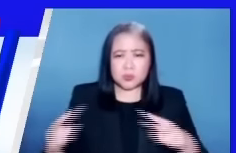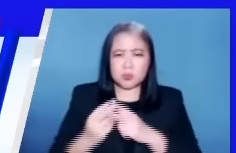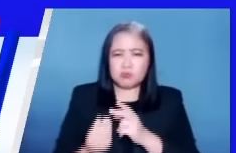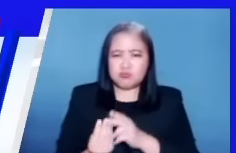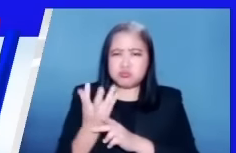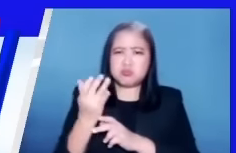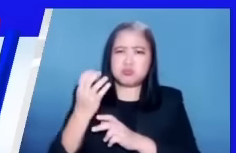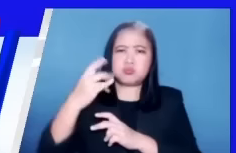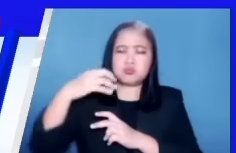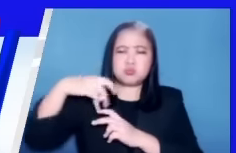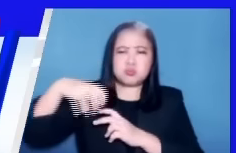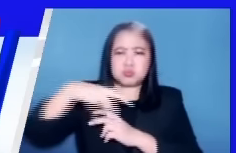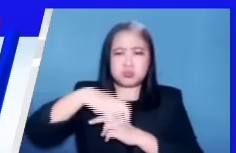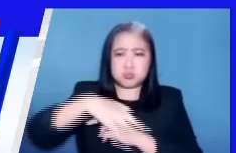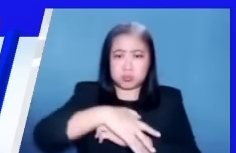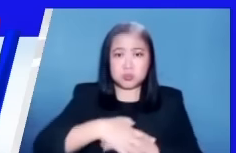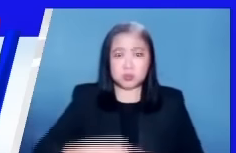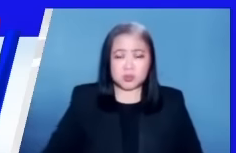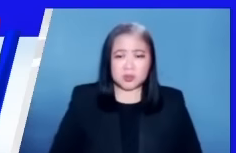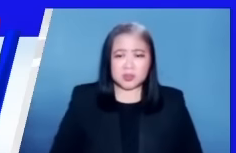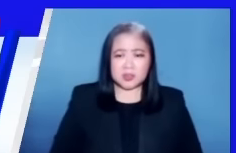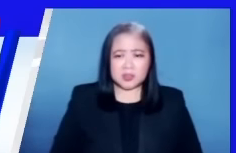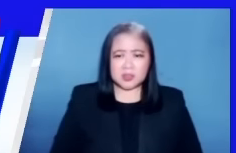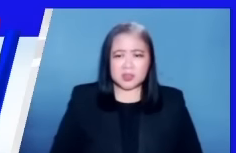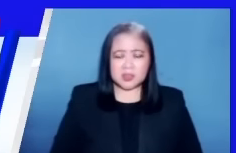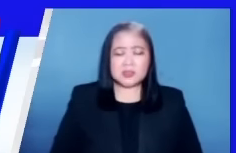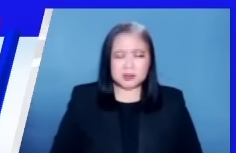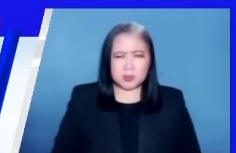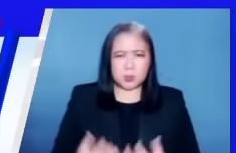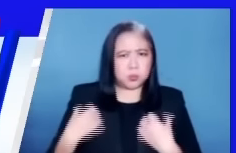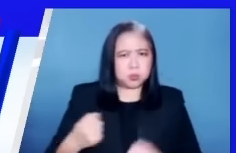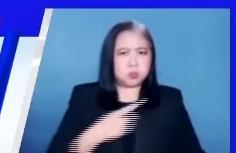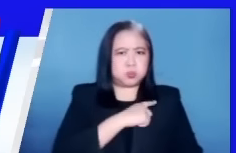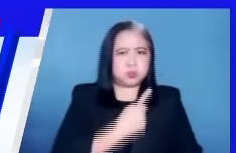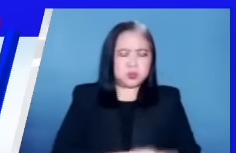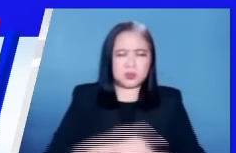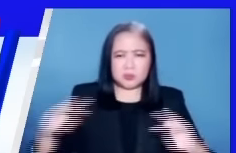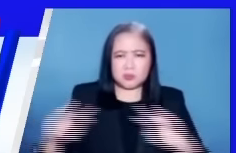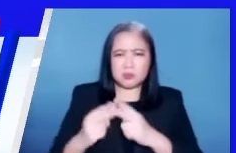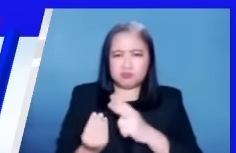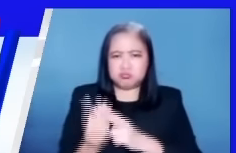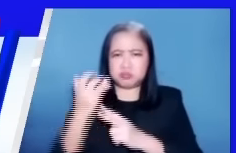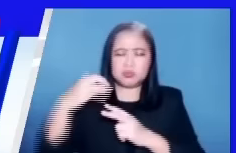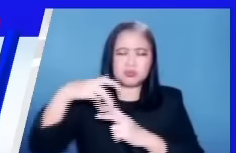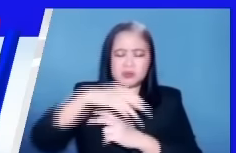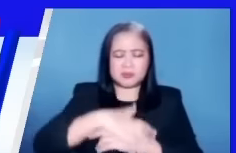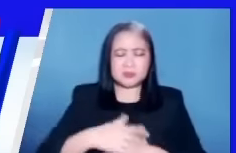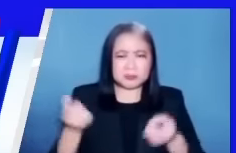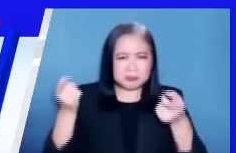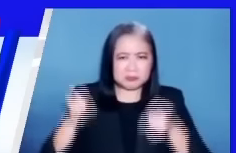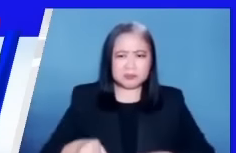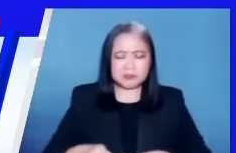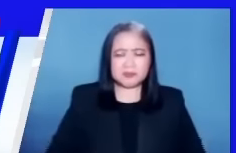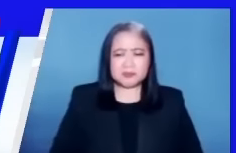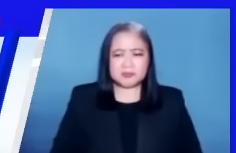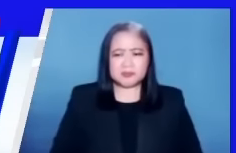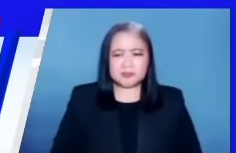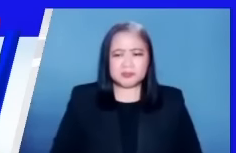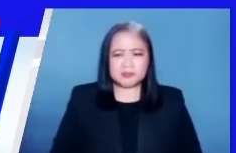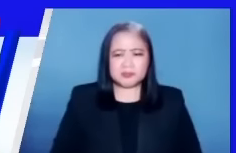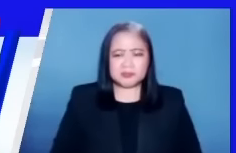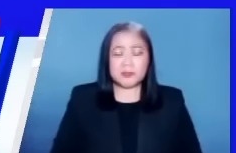um a strong explosion kahapon ah ang ah nangyari and Ah so far Uh After that Ah